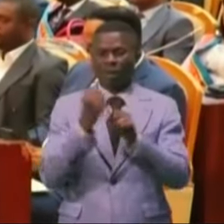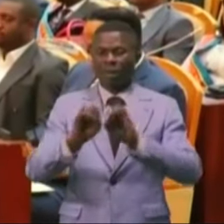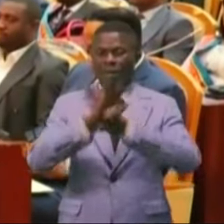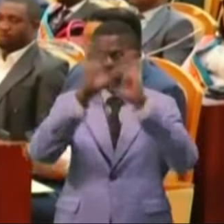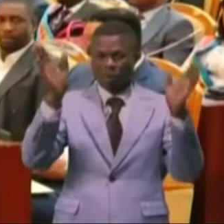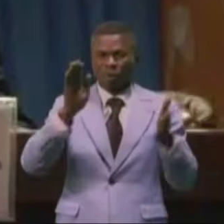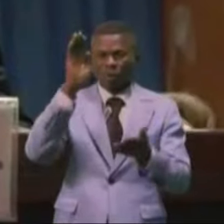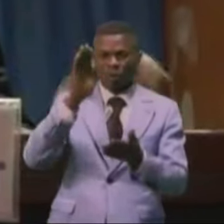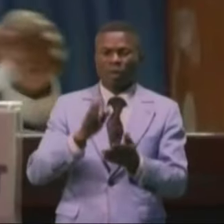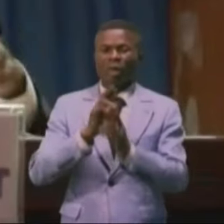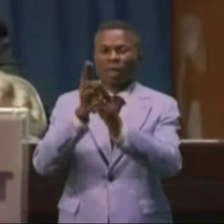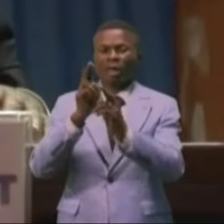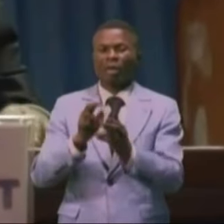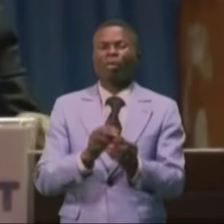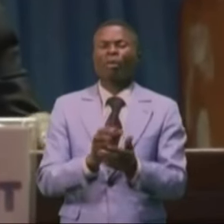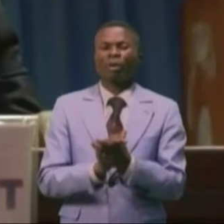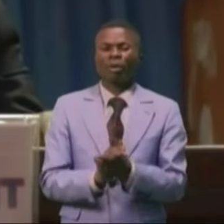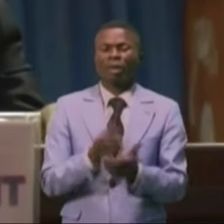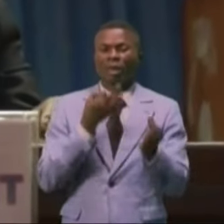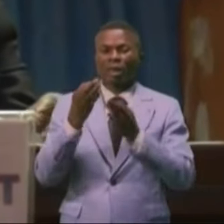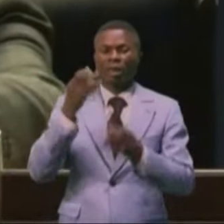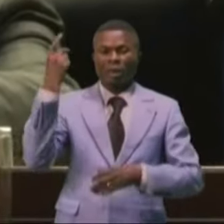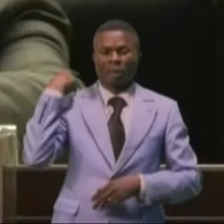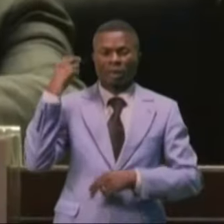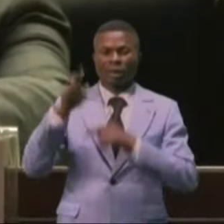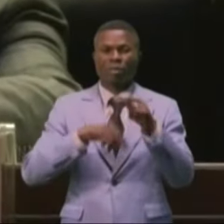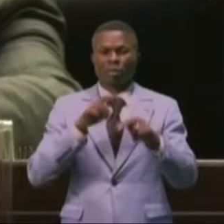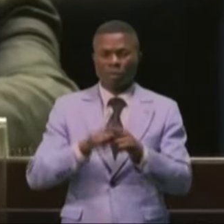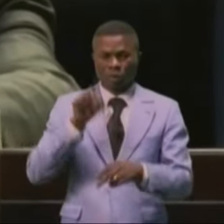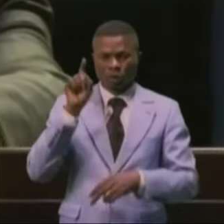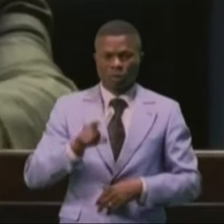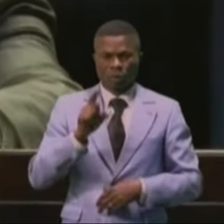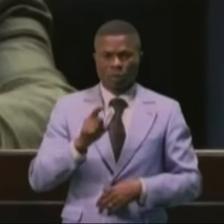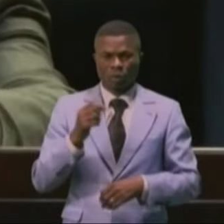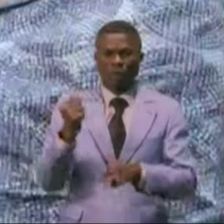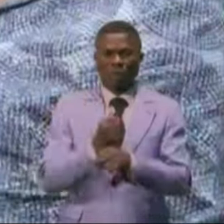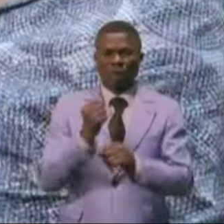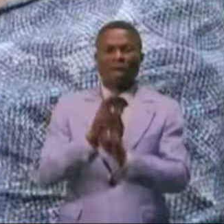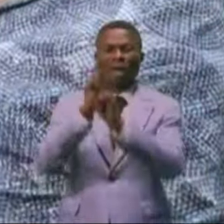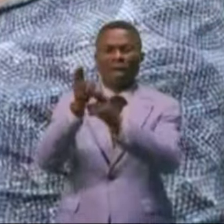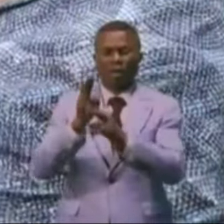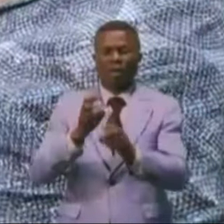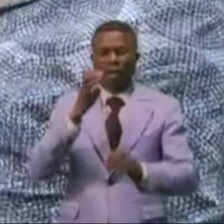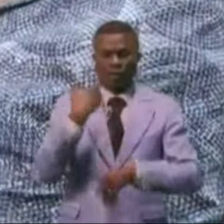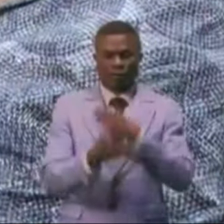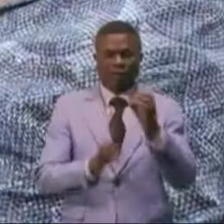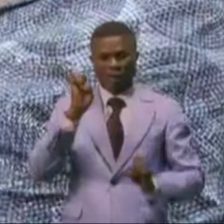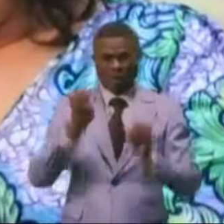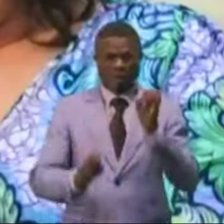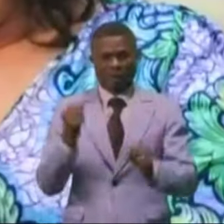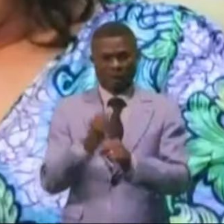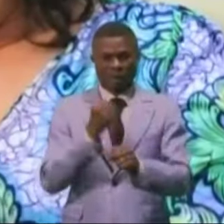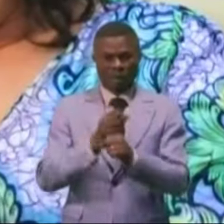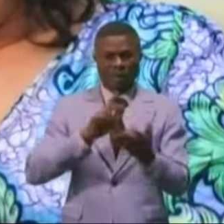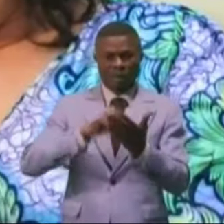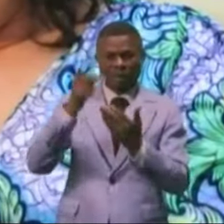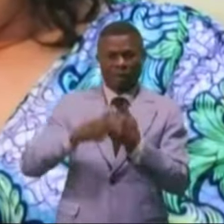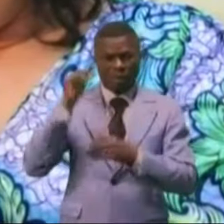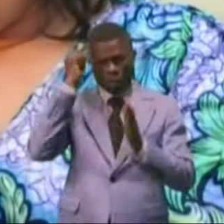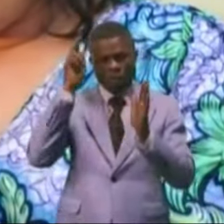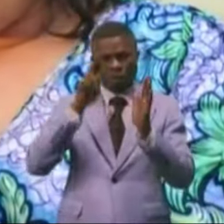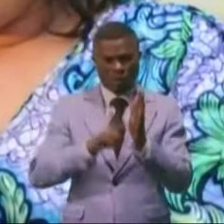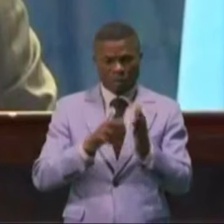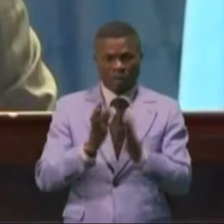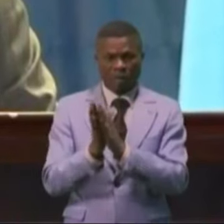reddition des comptes. Il a souligné que les députés nationaux doivent produire un rapport pour évaluer l'exécution du programme du gouvernement.